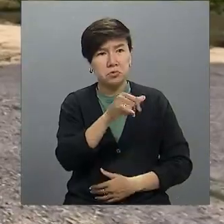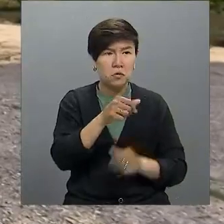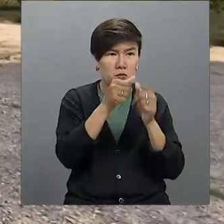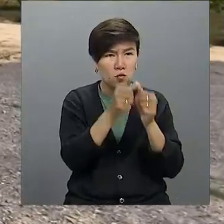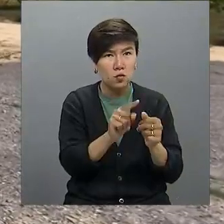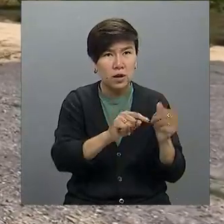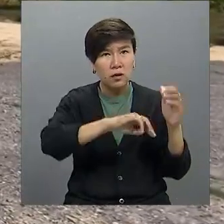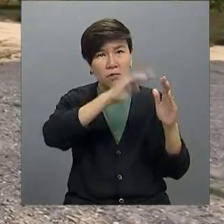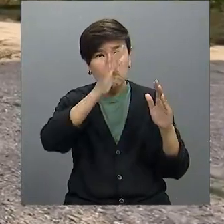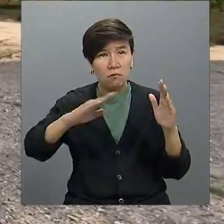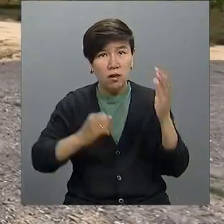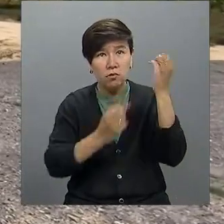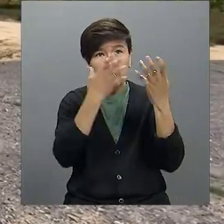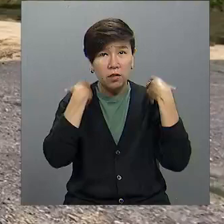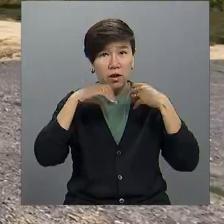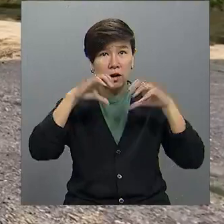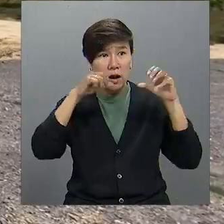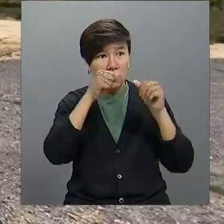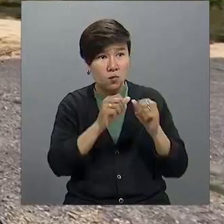ไม่แต่ก็ยังต้องเฝ้าระวังเพื่อไม่ให้มัน